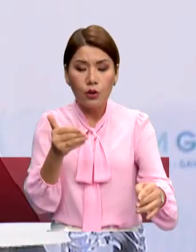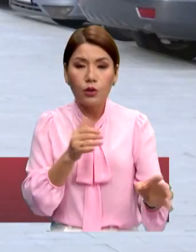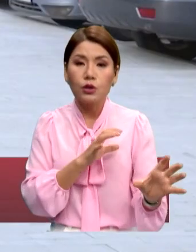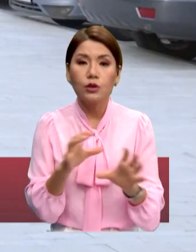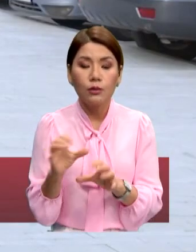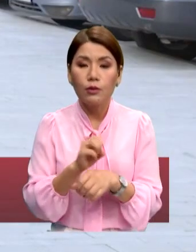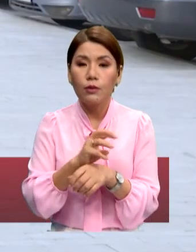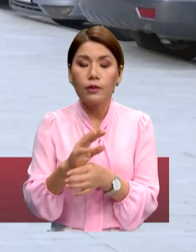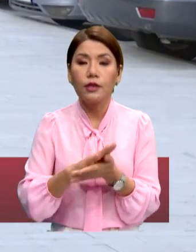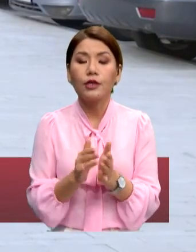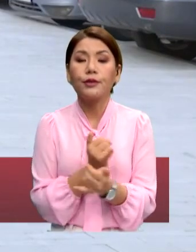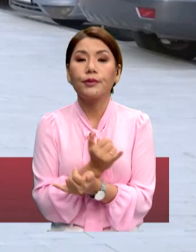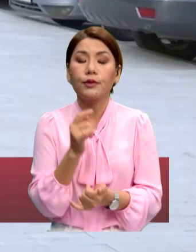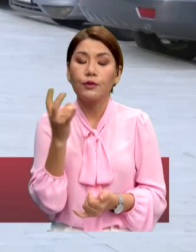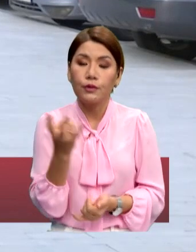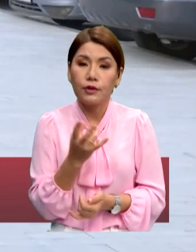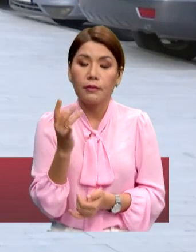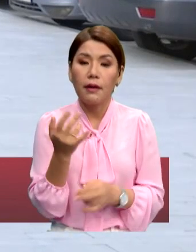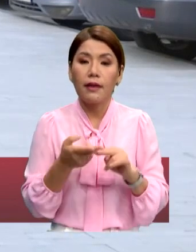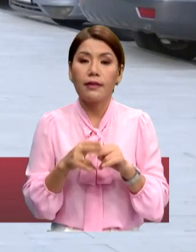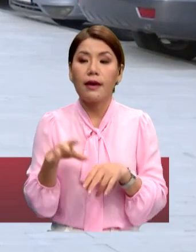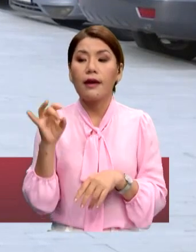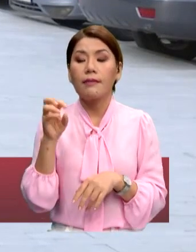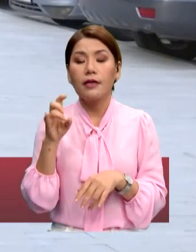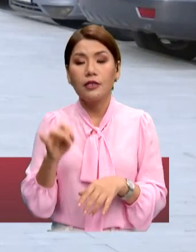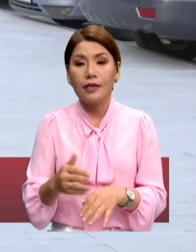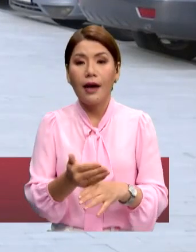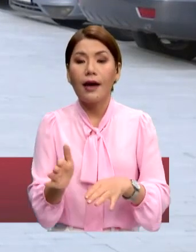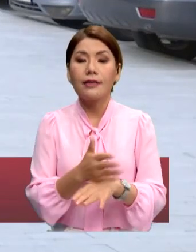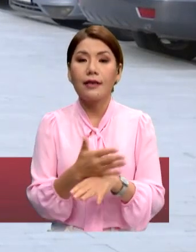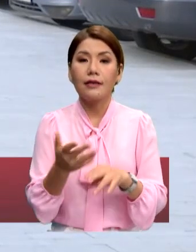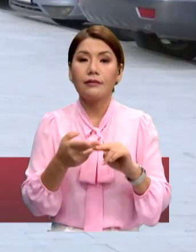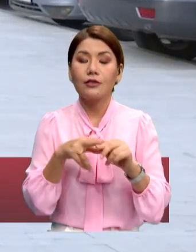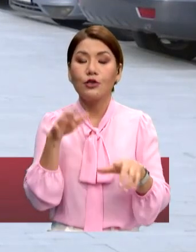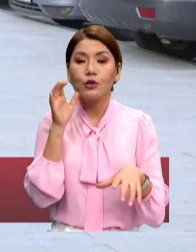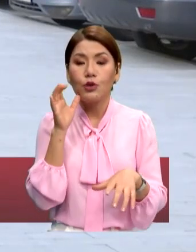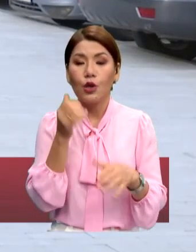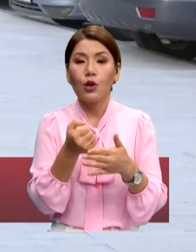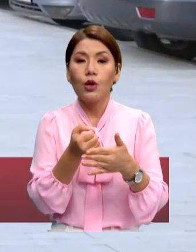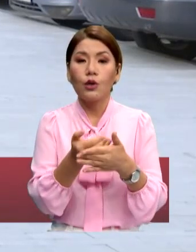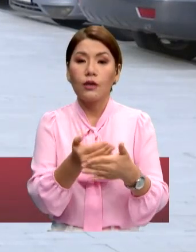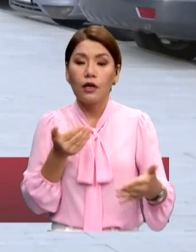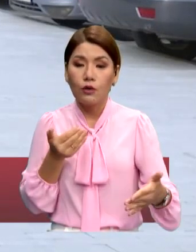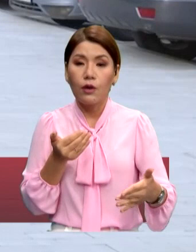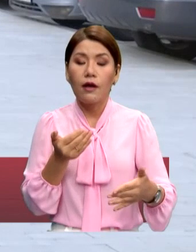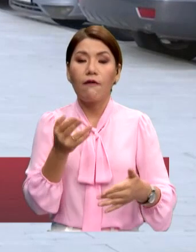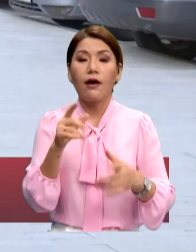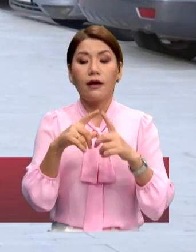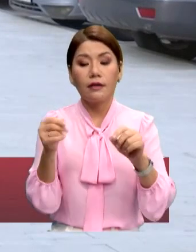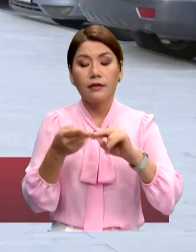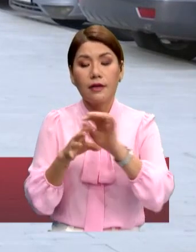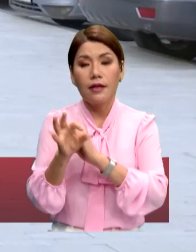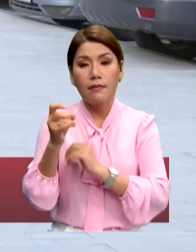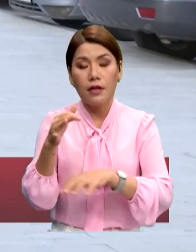позаботиться. Экономист Рахим Ушакбаев предложил провести отдельные парламентские слушания по вопросу дошкольного образования, так как это один